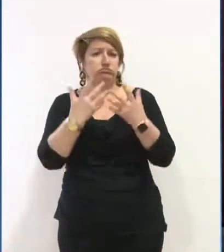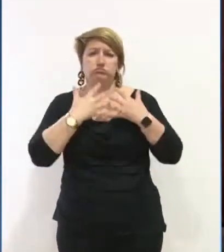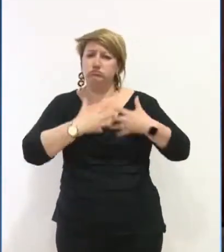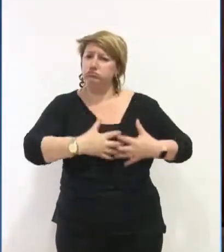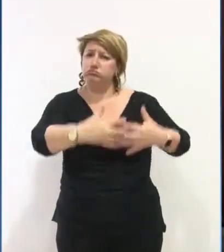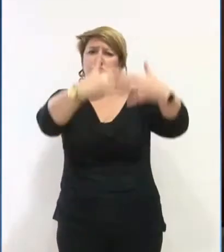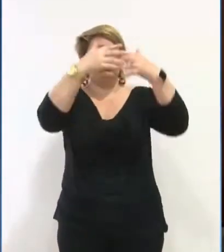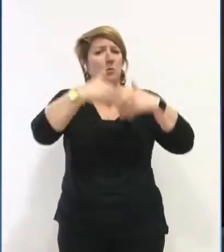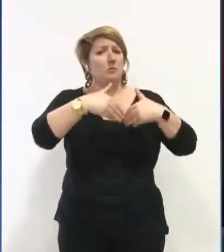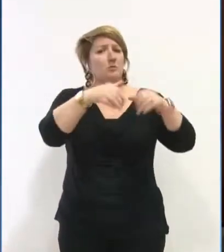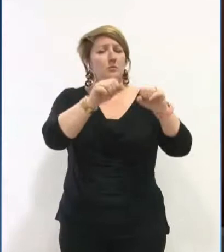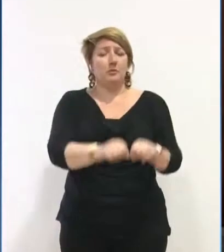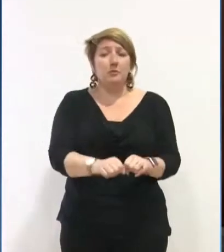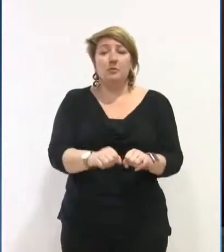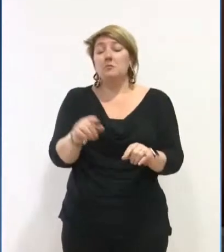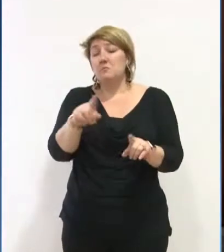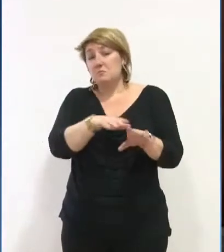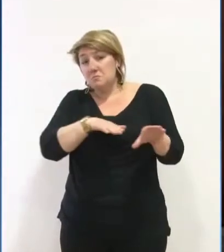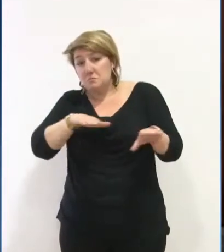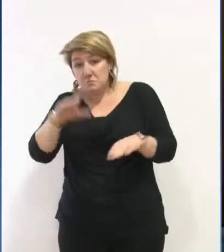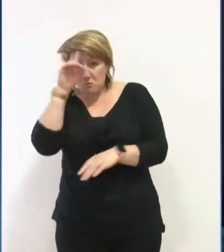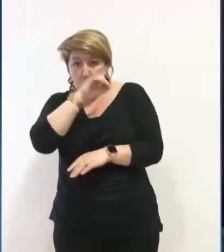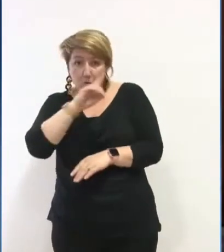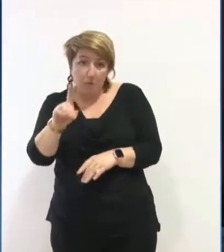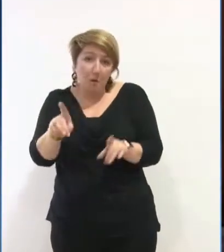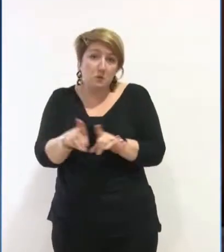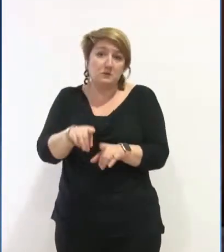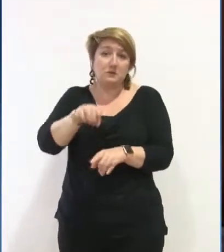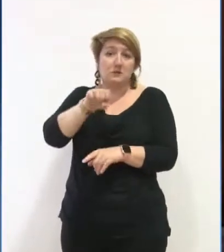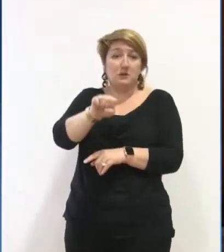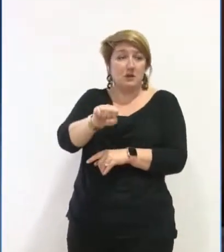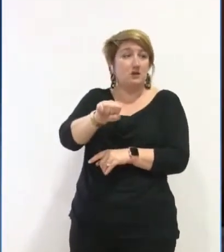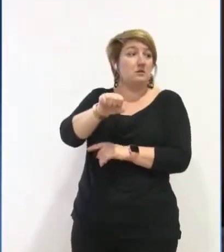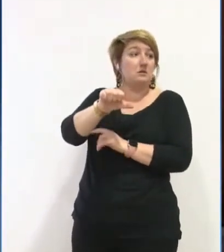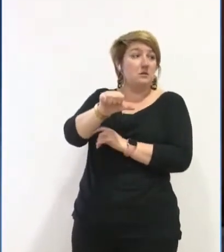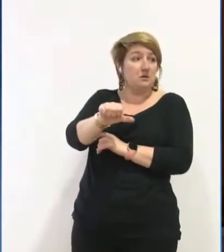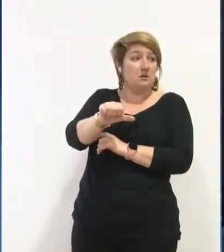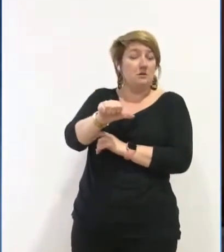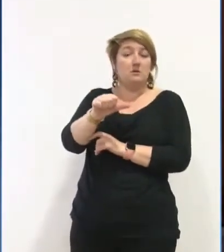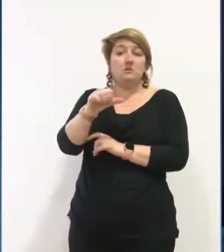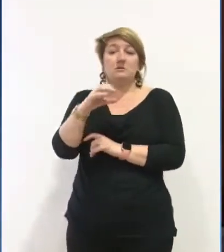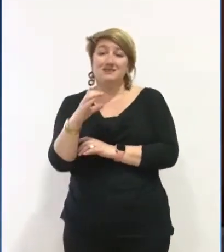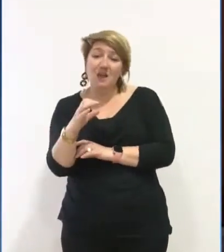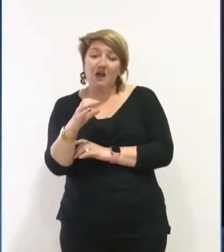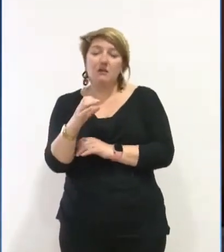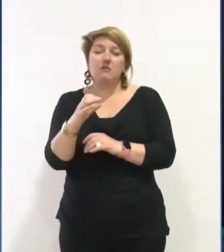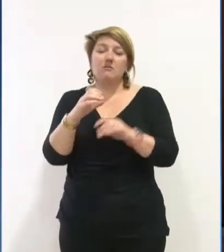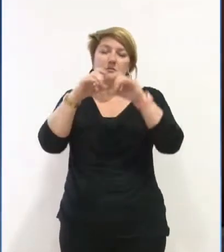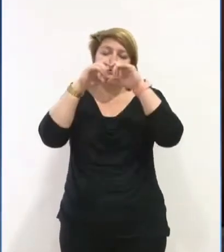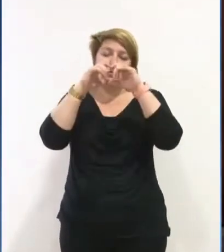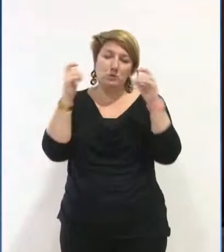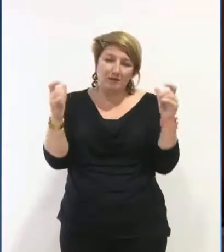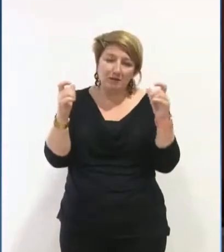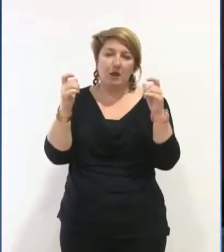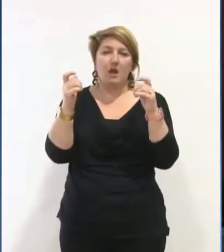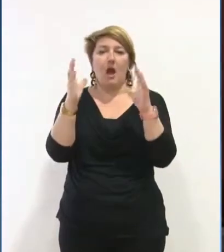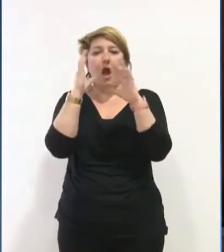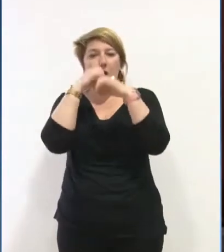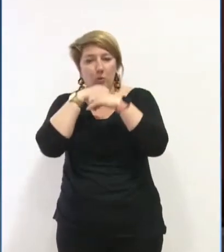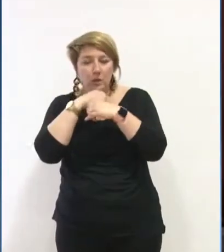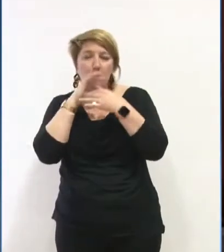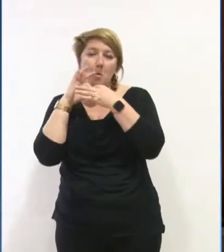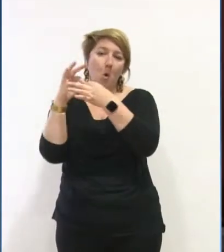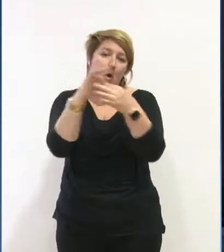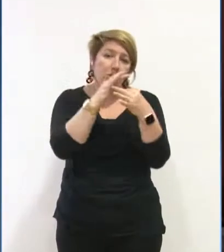Explorons de même le statut de société anonyme de coordination, SAC, créé par la loi Elan. Cette dernière